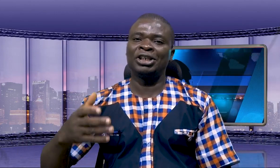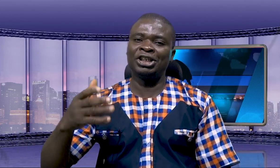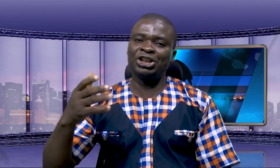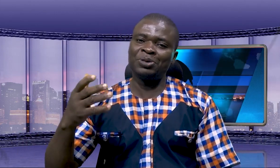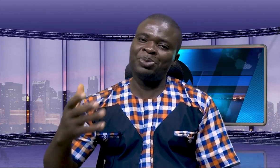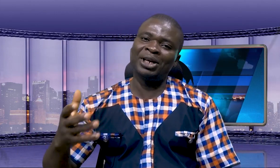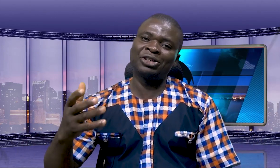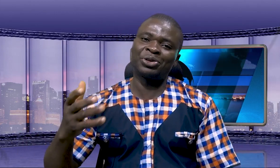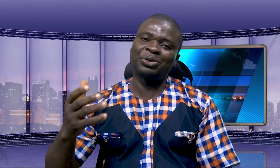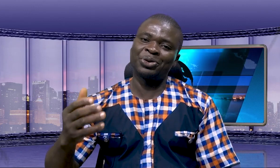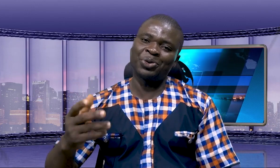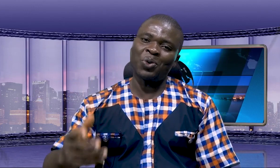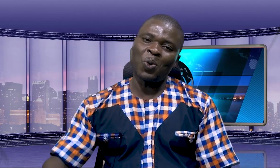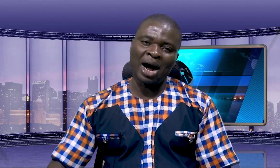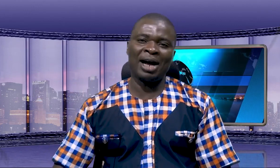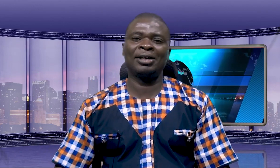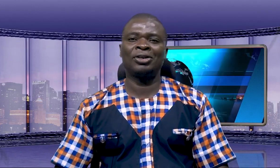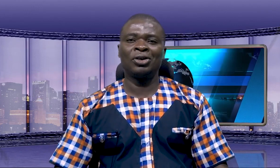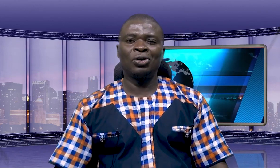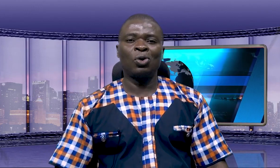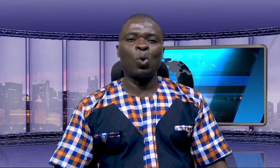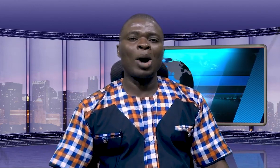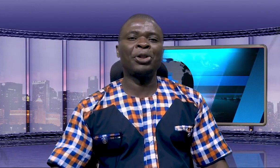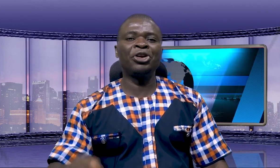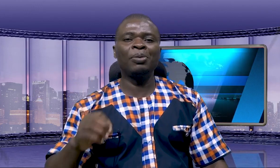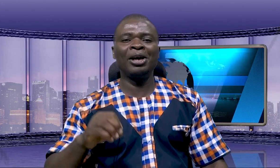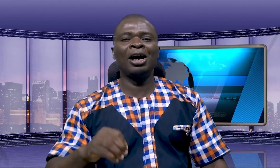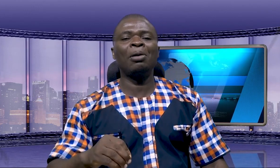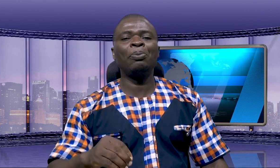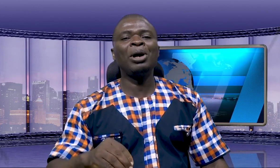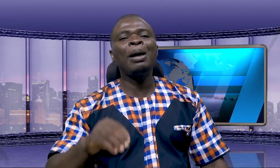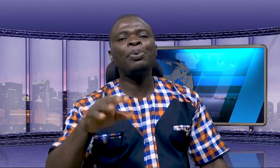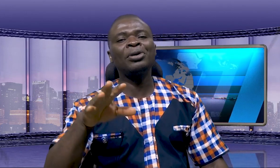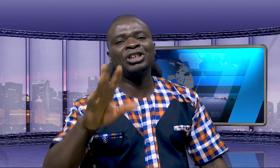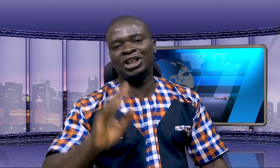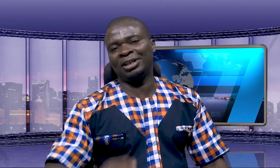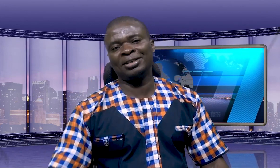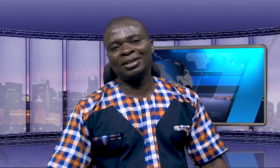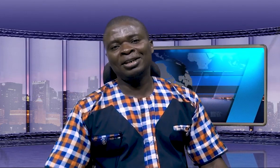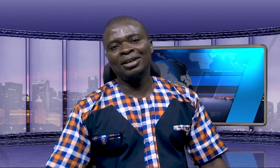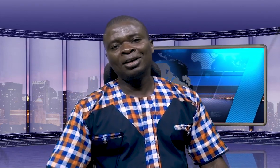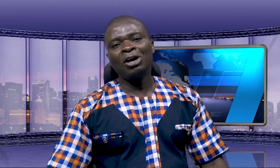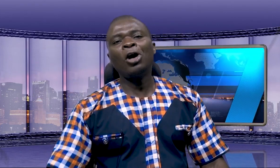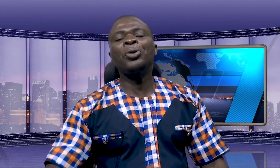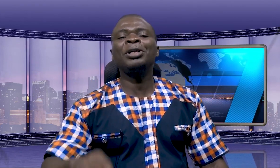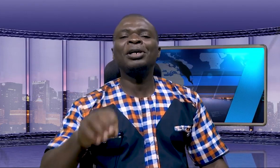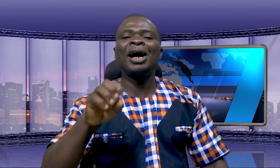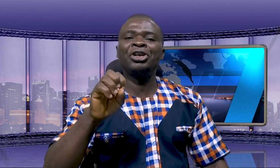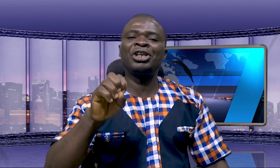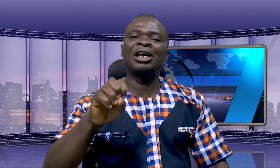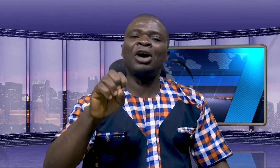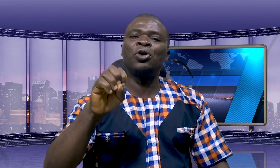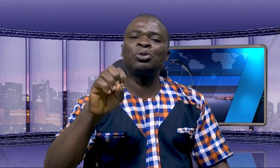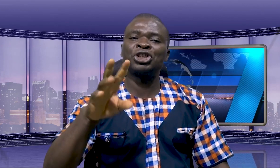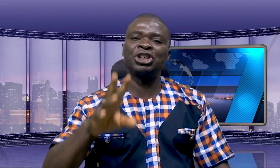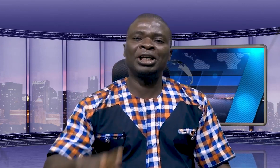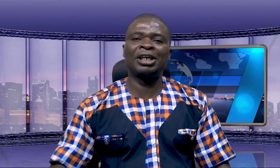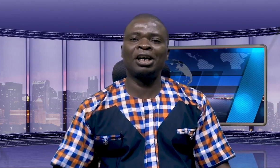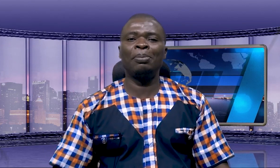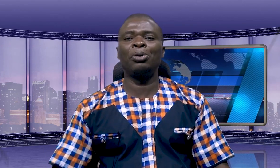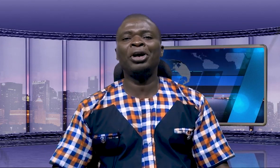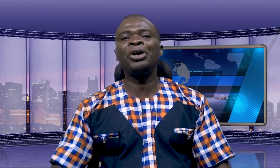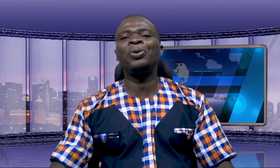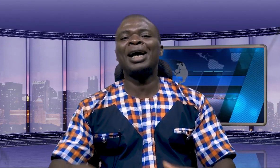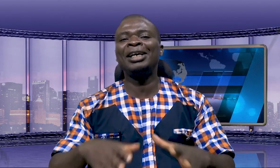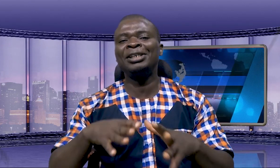mkpa iji bie ndụ n'ụwa. Ụwa nọ n'ime ya bụ ebe pụrụ iche. Ọrụ dịrị anyị dịka ụmụ